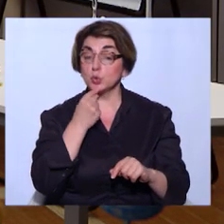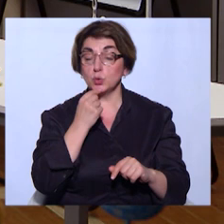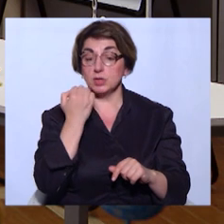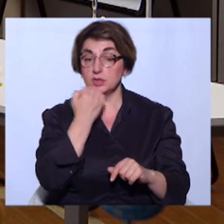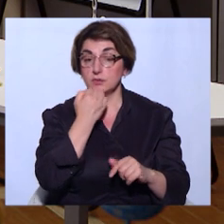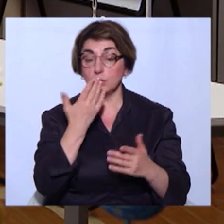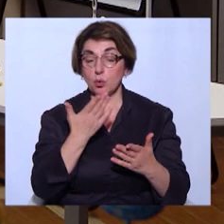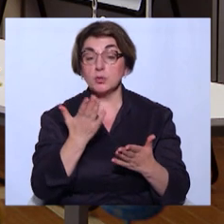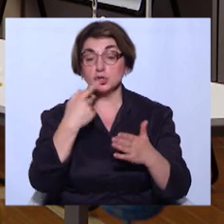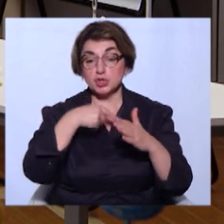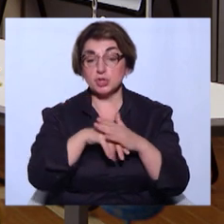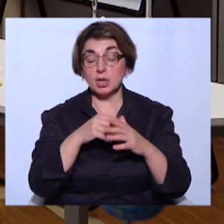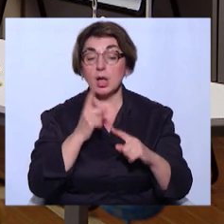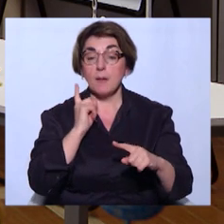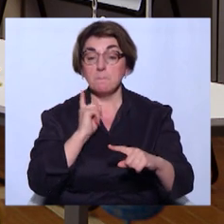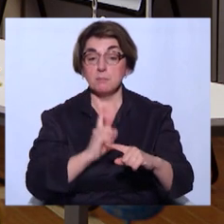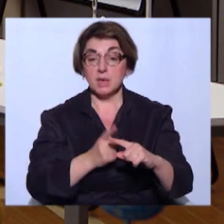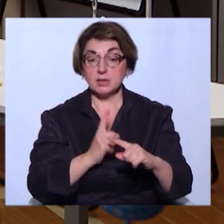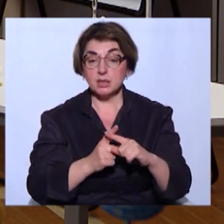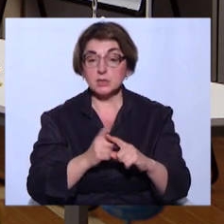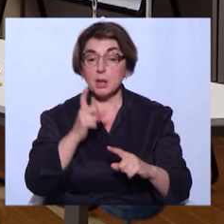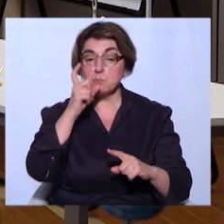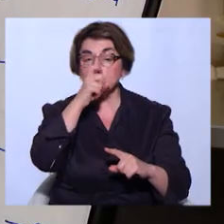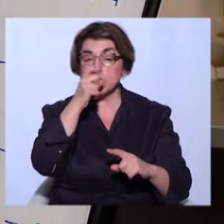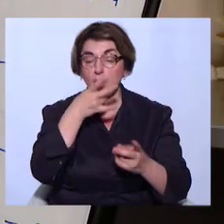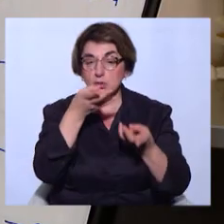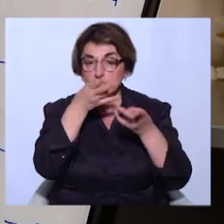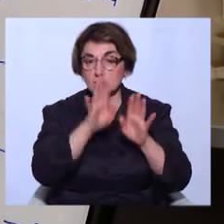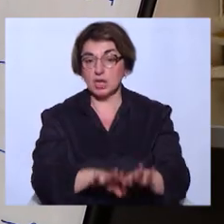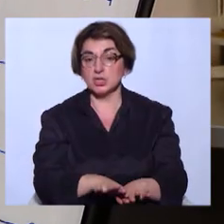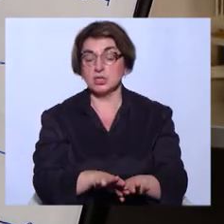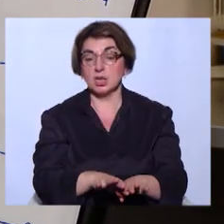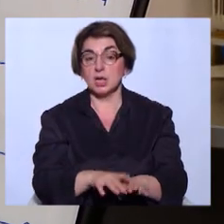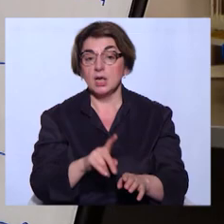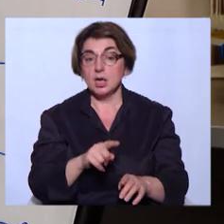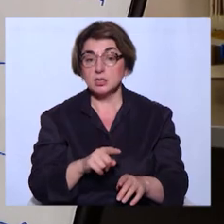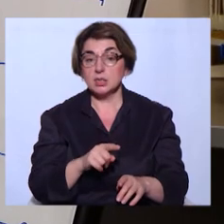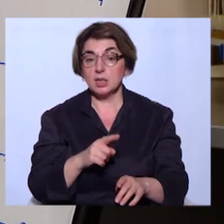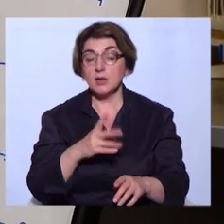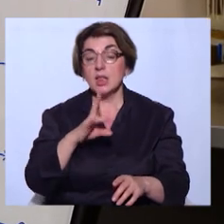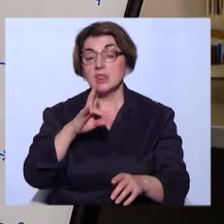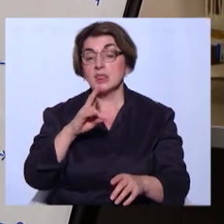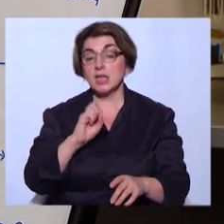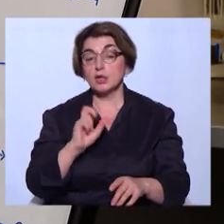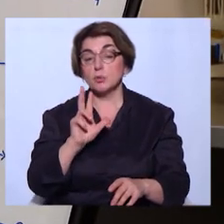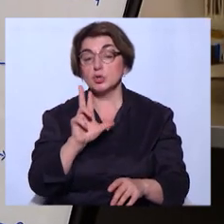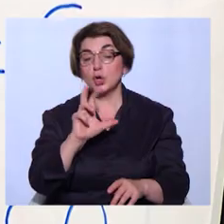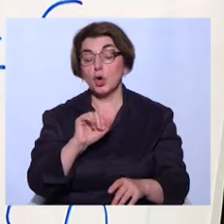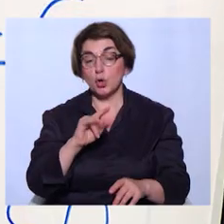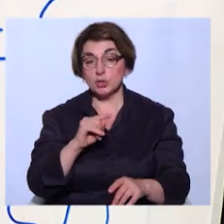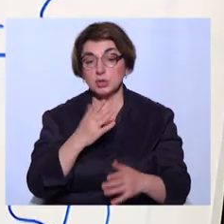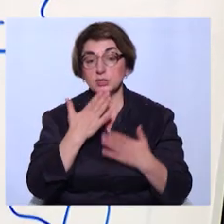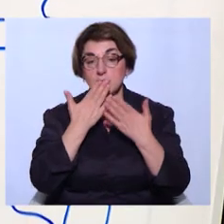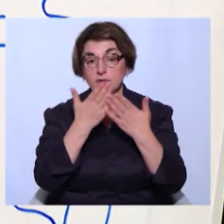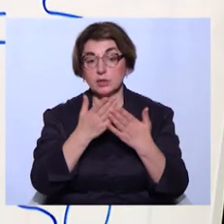შედგება მეტალისა და მჟაური ნაშთისაგან. ესე იგი, ნატრიუმის ქლორიდი, წავიკითხოთ ეს